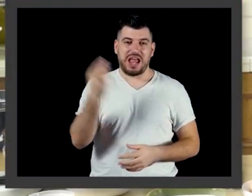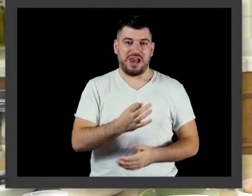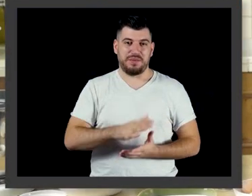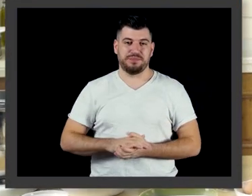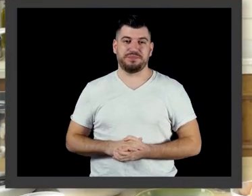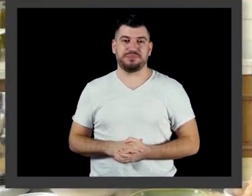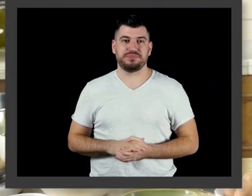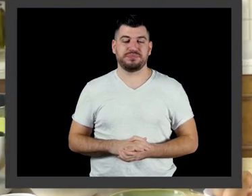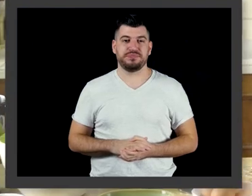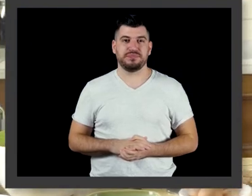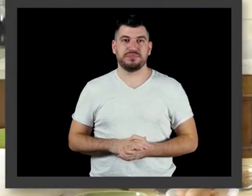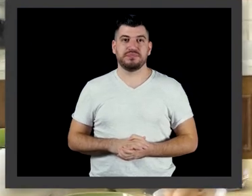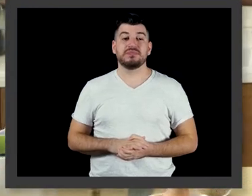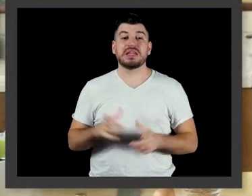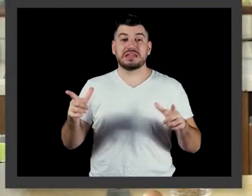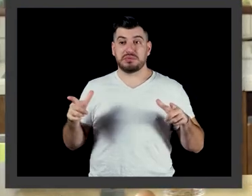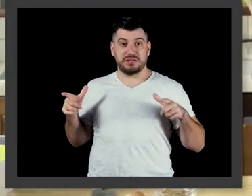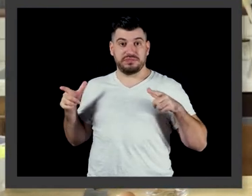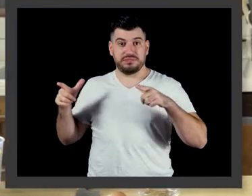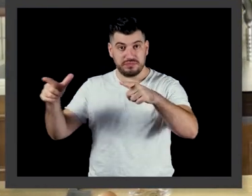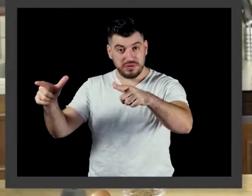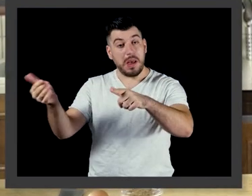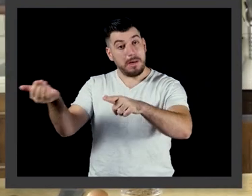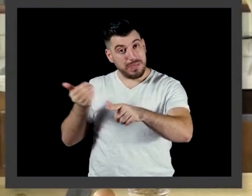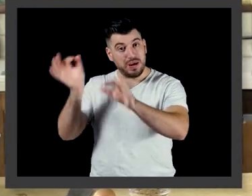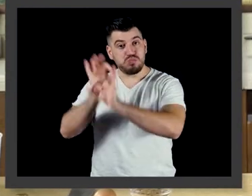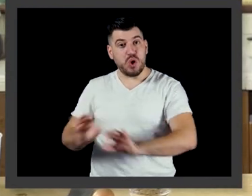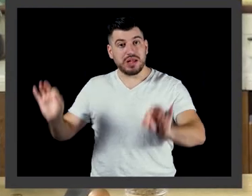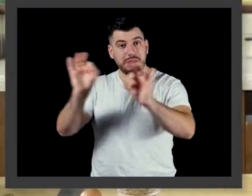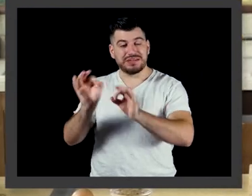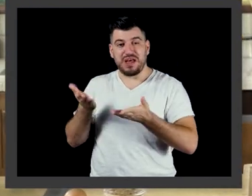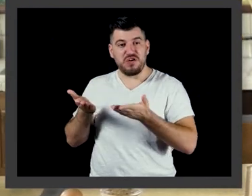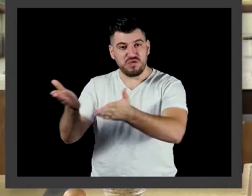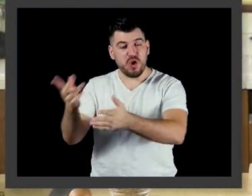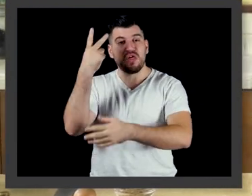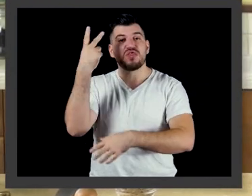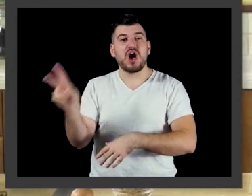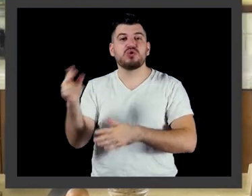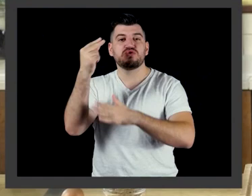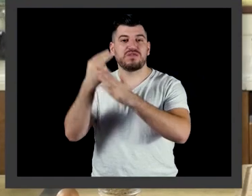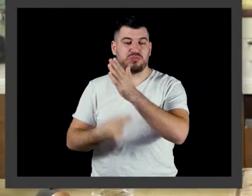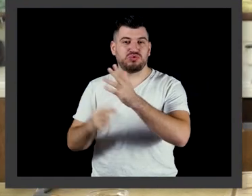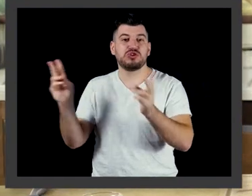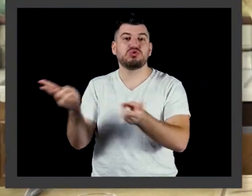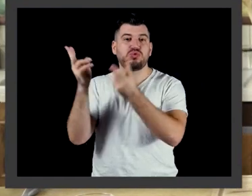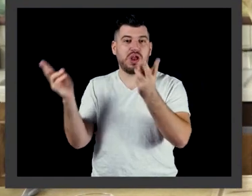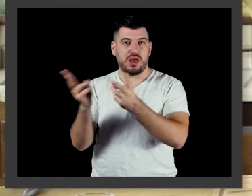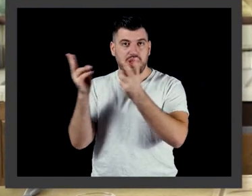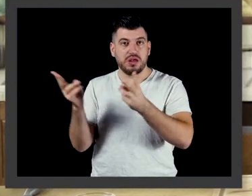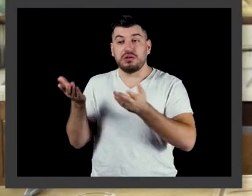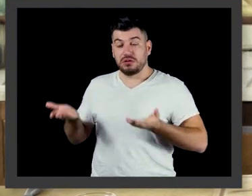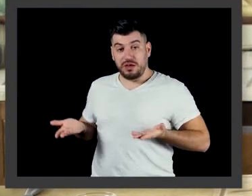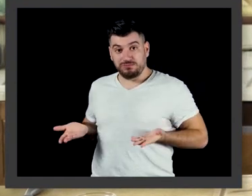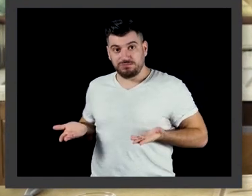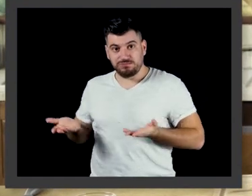Τώρα παίρνουμε το ταψάκι μας. Έχουμε προθερμασμένο στο φούρνο μας στους 200 βαθμούς στον αέρα, 200 βαθμούς, και παίρνουμε το ταψί και το βάζουμε